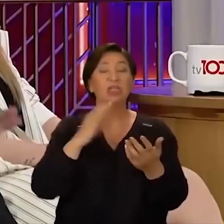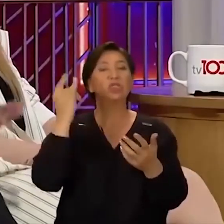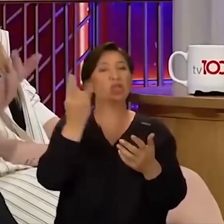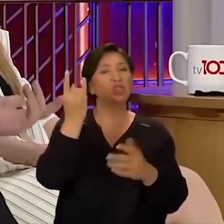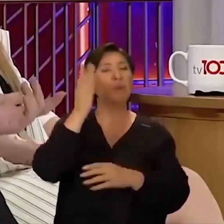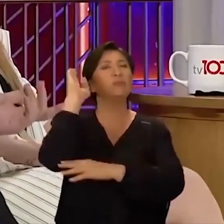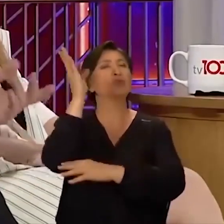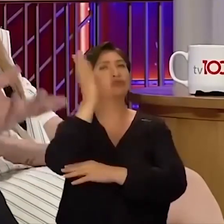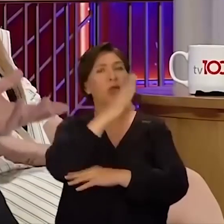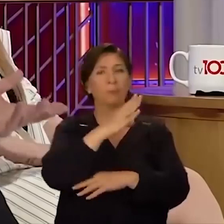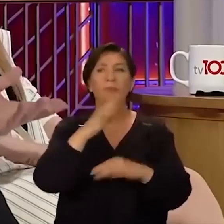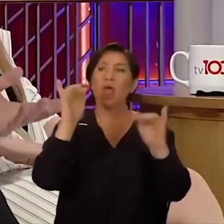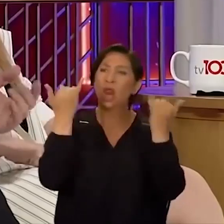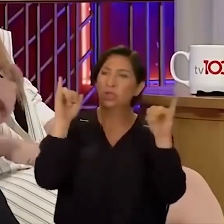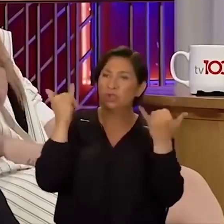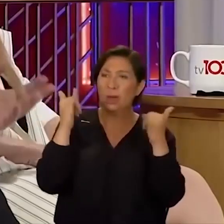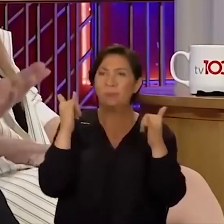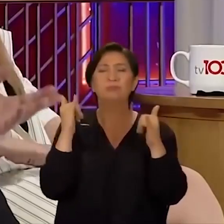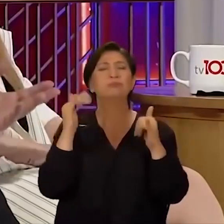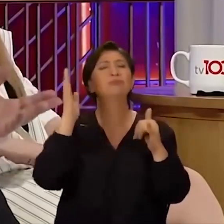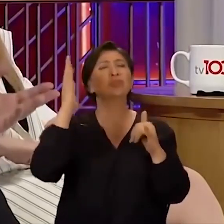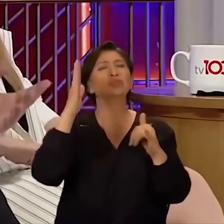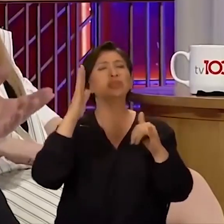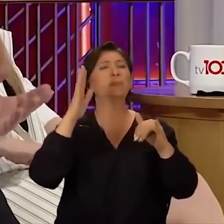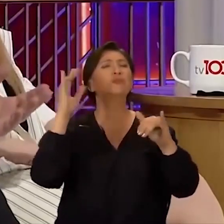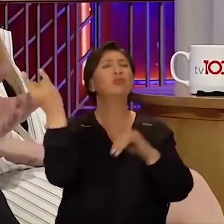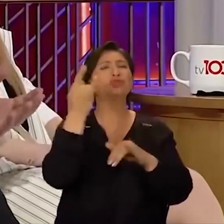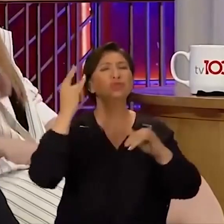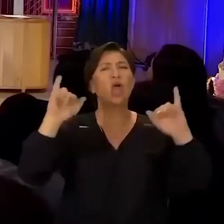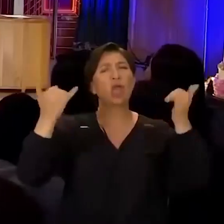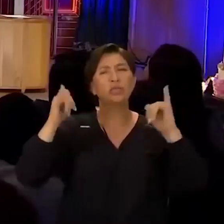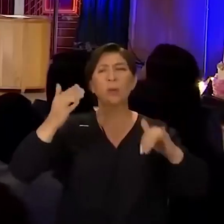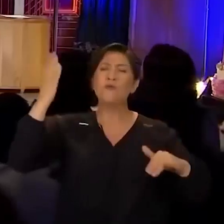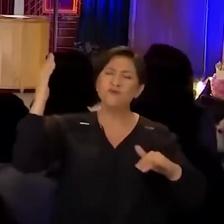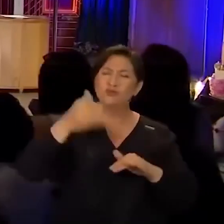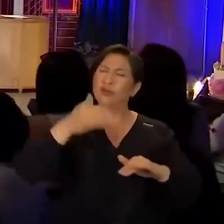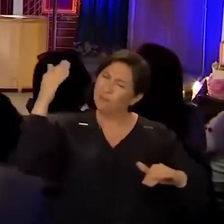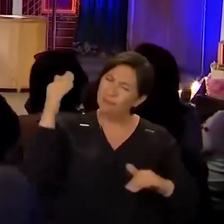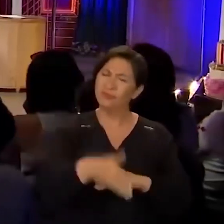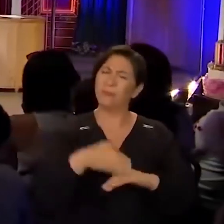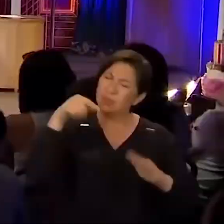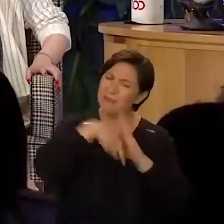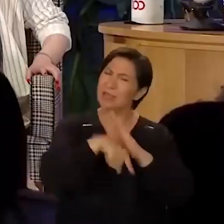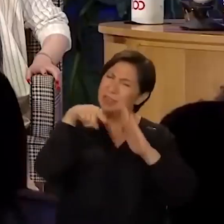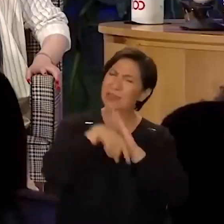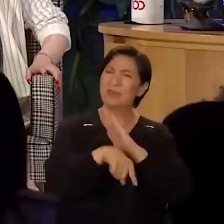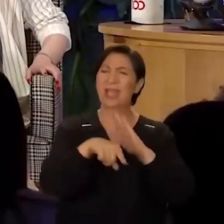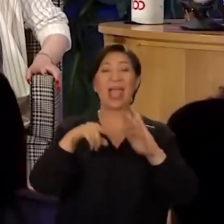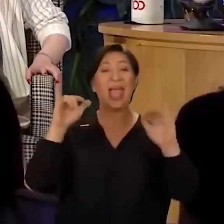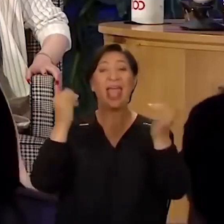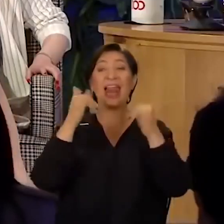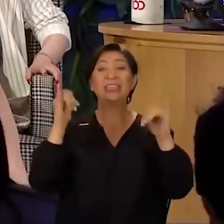ki gezeceğim tozacağım Ne diyorsun göre eğlence gezeceğim bu akşam eğleneceğim vuracağım dibine dibine